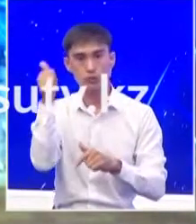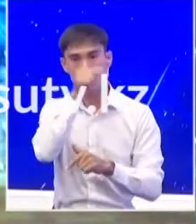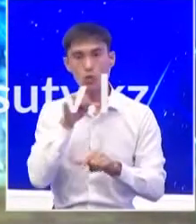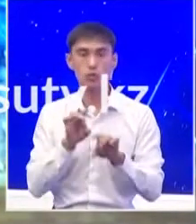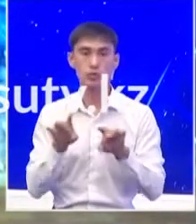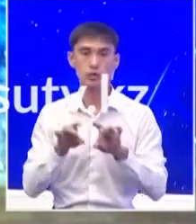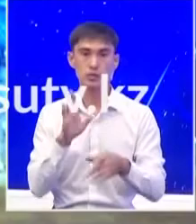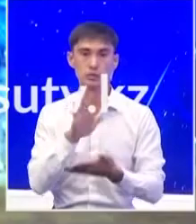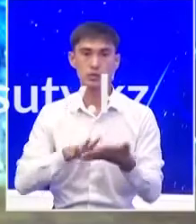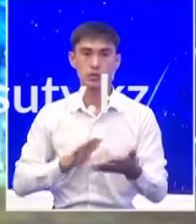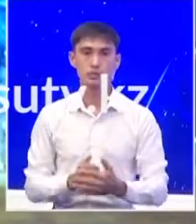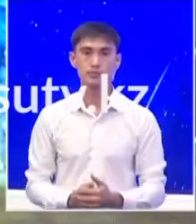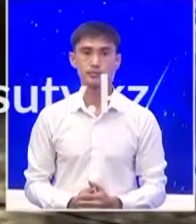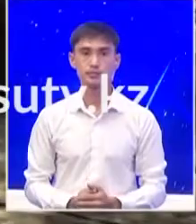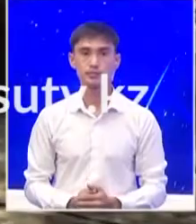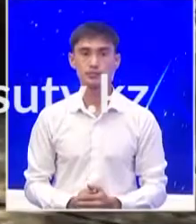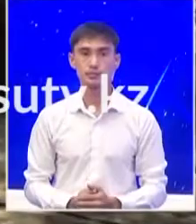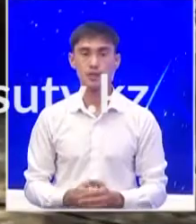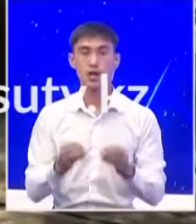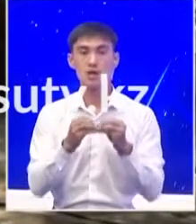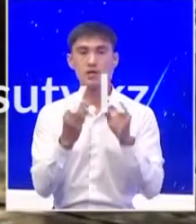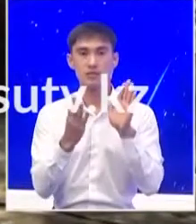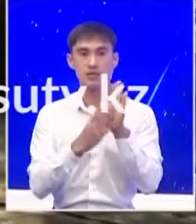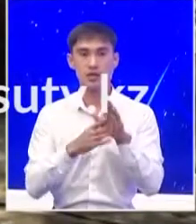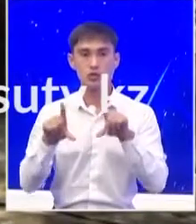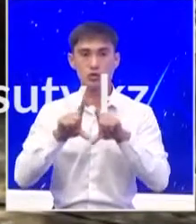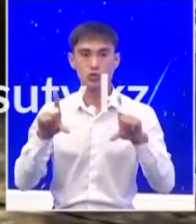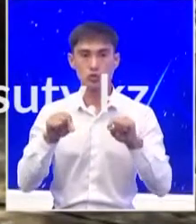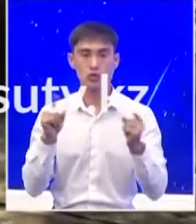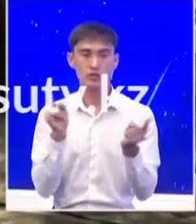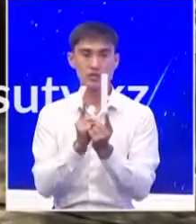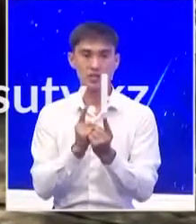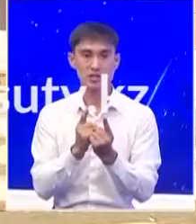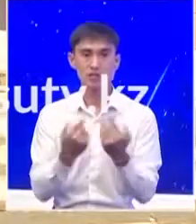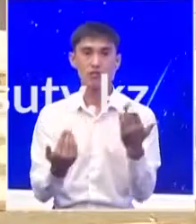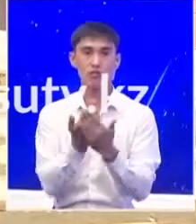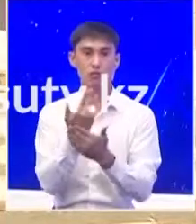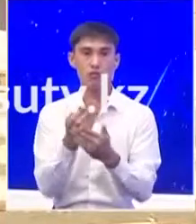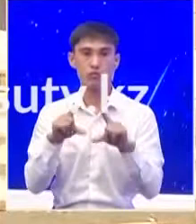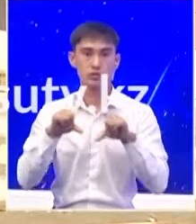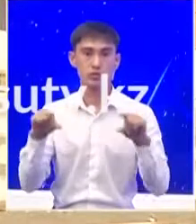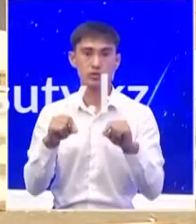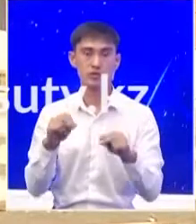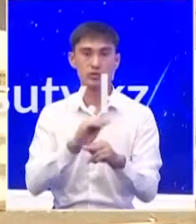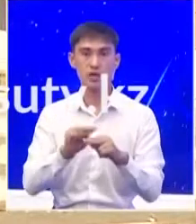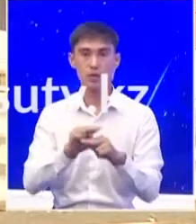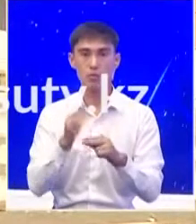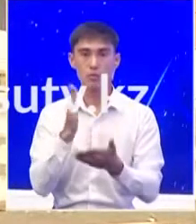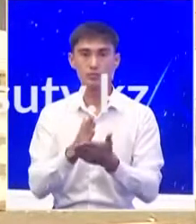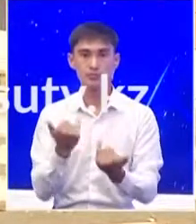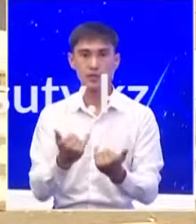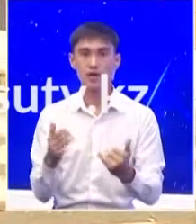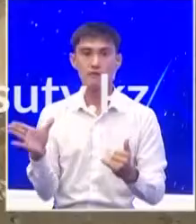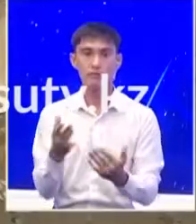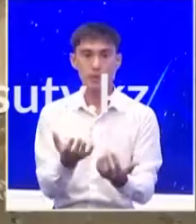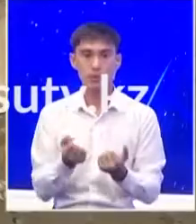расскажет наш корреспондент. 19 школ в нынешнем году встретят школьников в обновленном виде. В них ведется капремонт. Однако примут школьников не